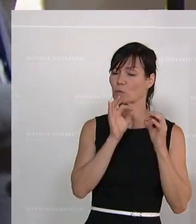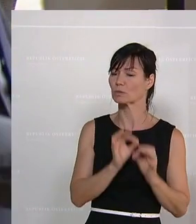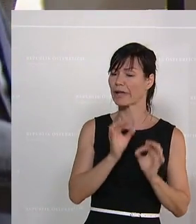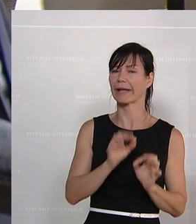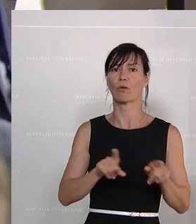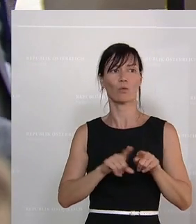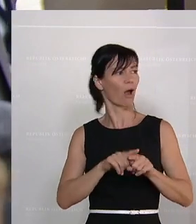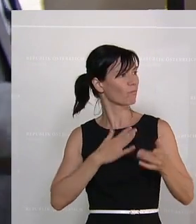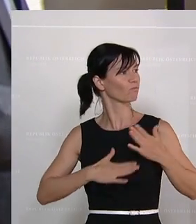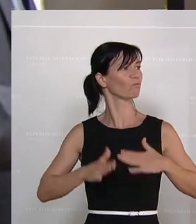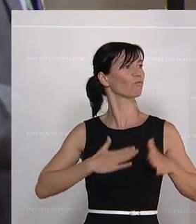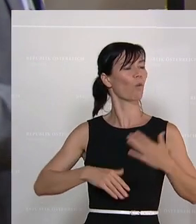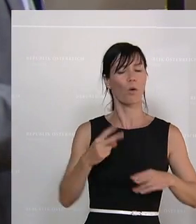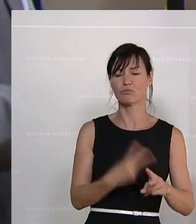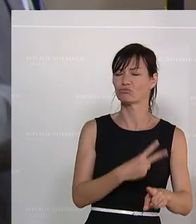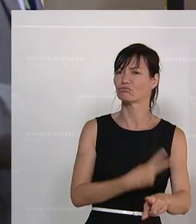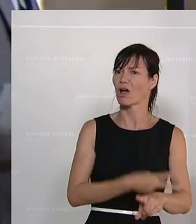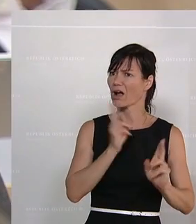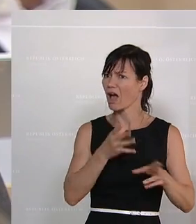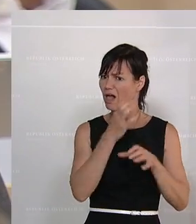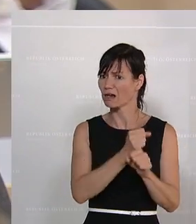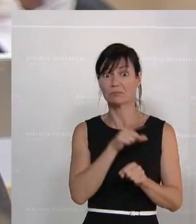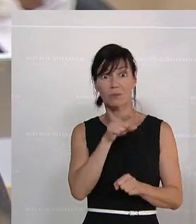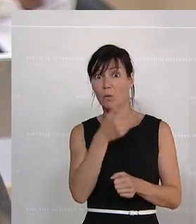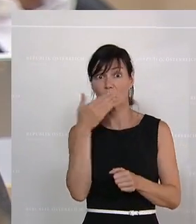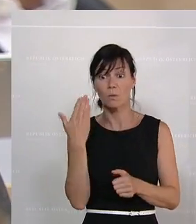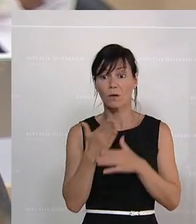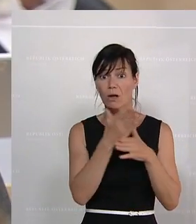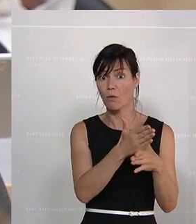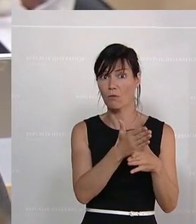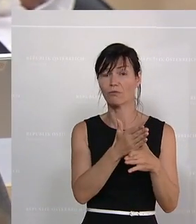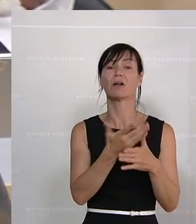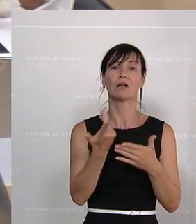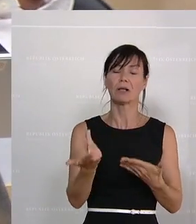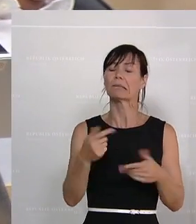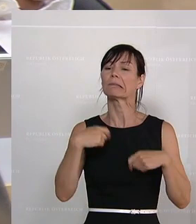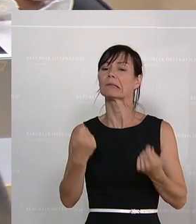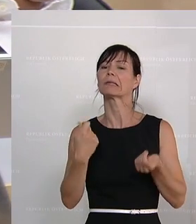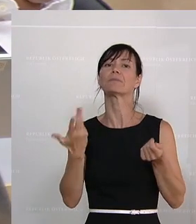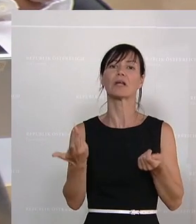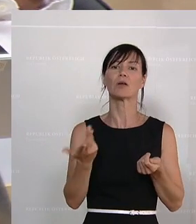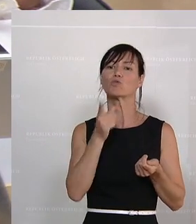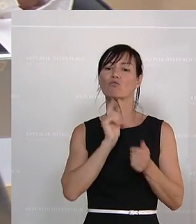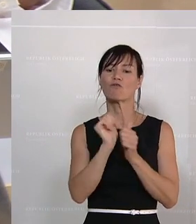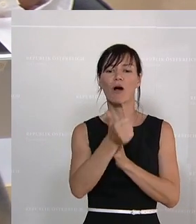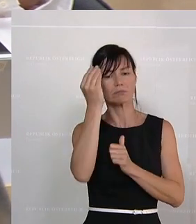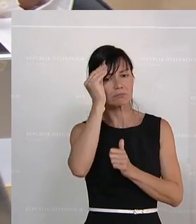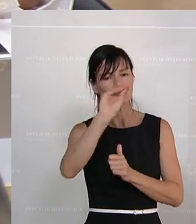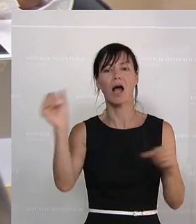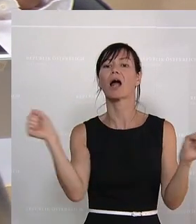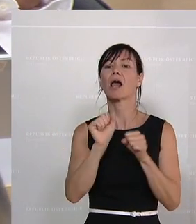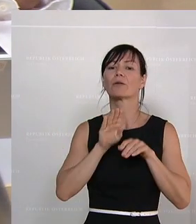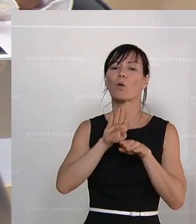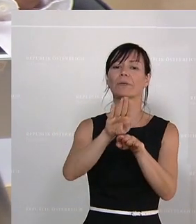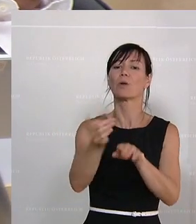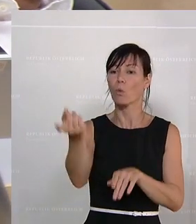staat überhaupt noch erhalten werden kann denen wird noch nicht geholfen weil da gibt es nur die ankündigung dass die kalte progression abgeschafft